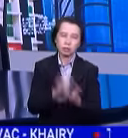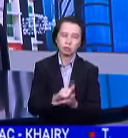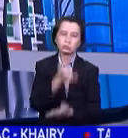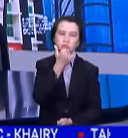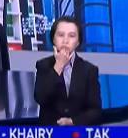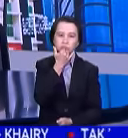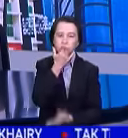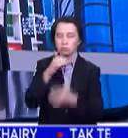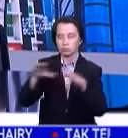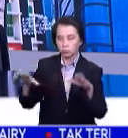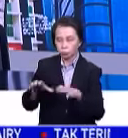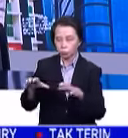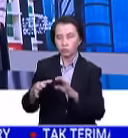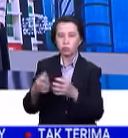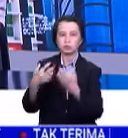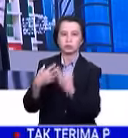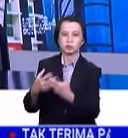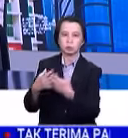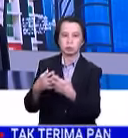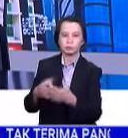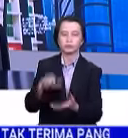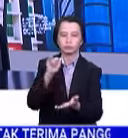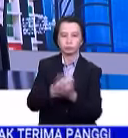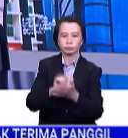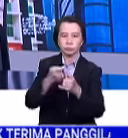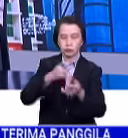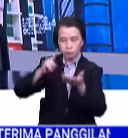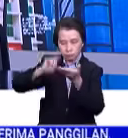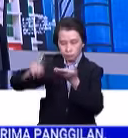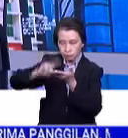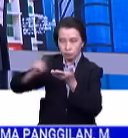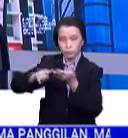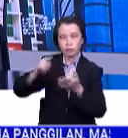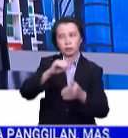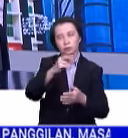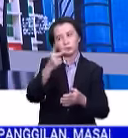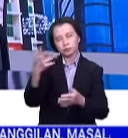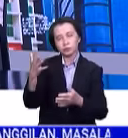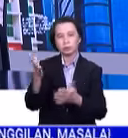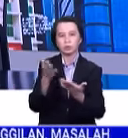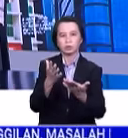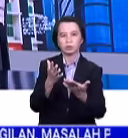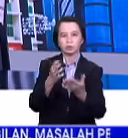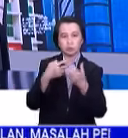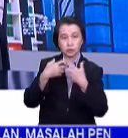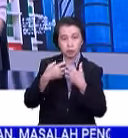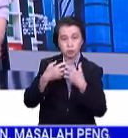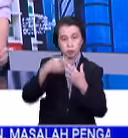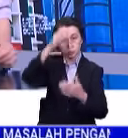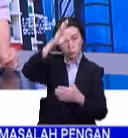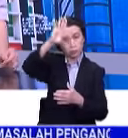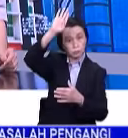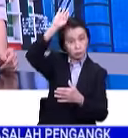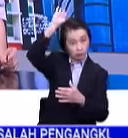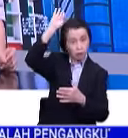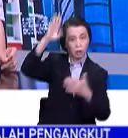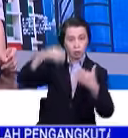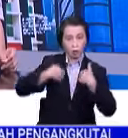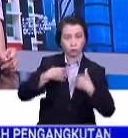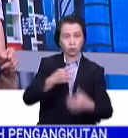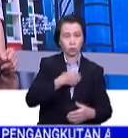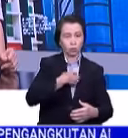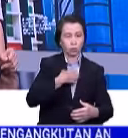kesalahan yang dilakukan pemilik kilang. Ia hasil pemeriksaan di beberapa buah kilang sekitar Balakong, hasil aduan yang